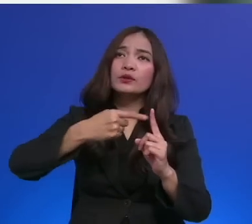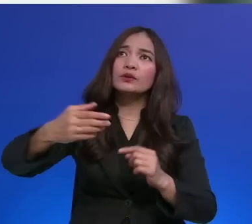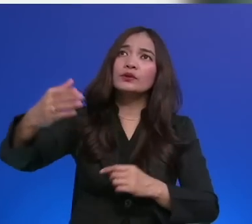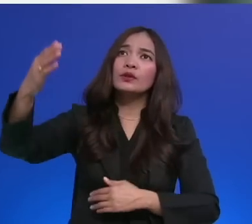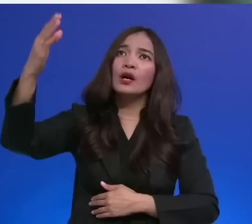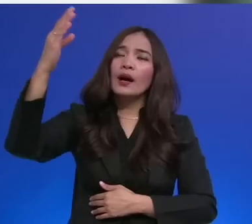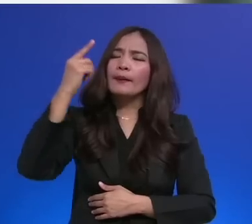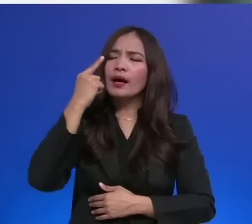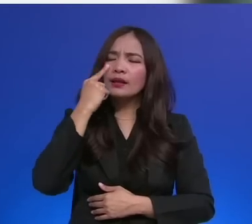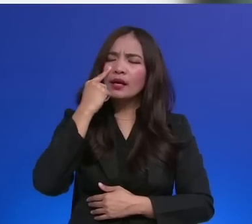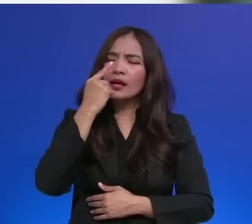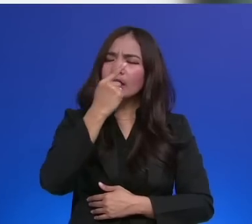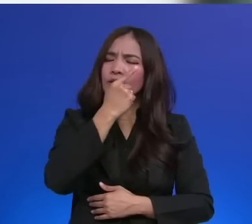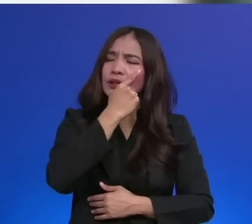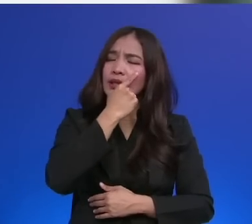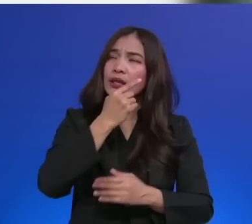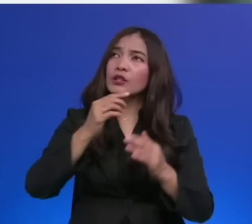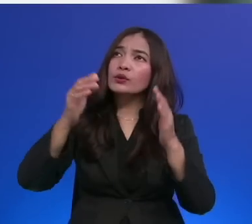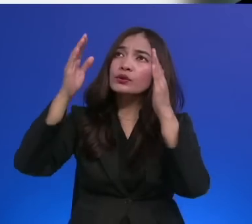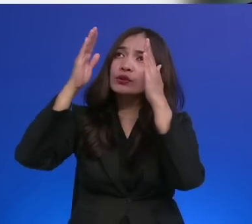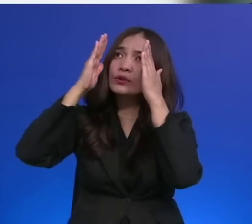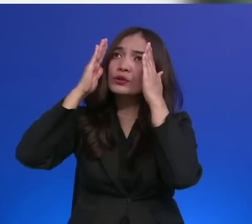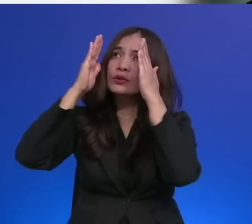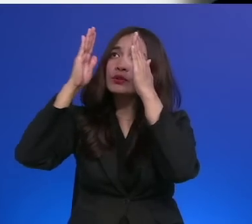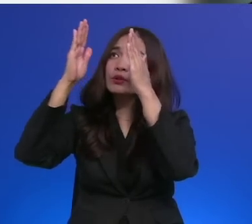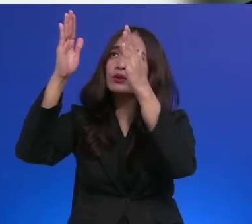kepadamu mataku tertuju,